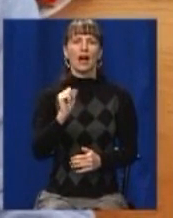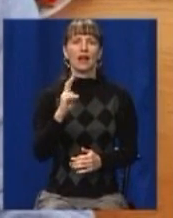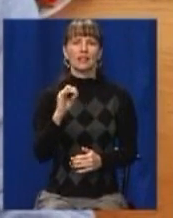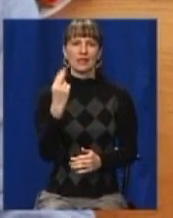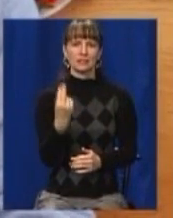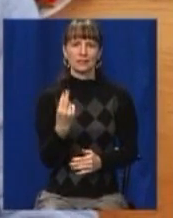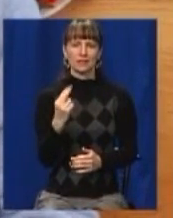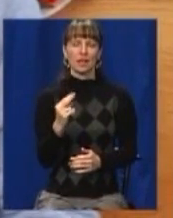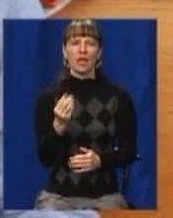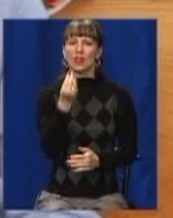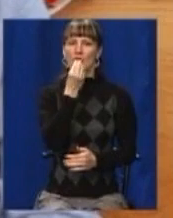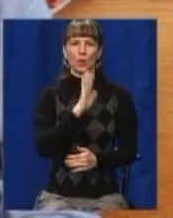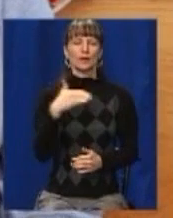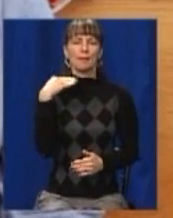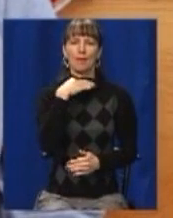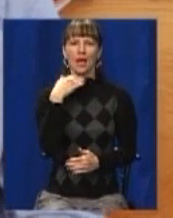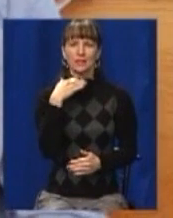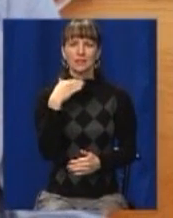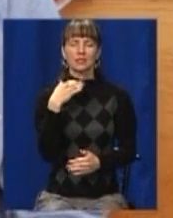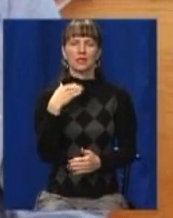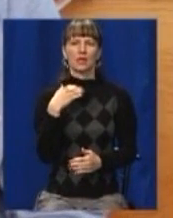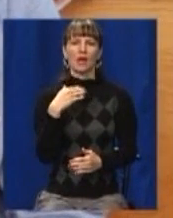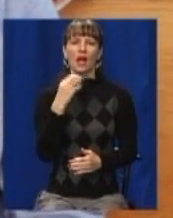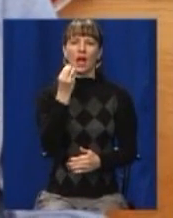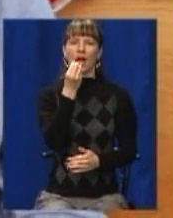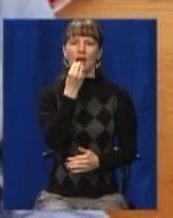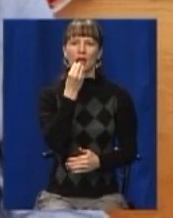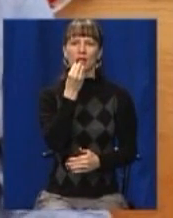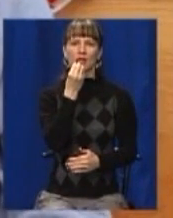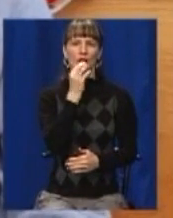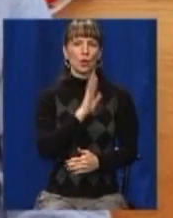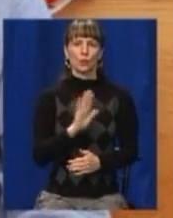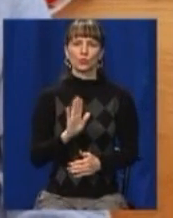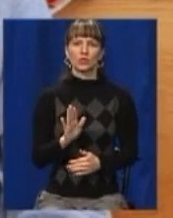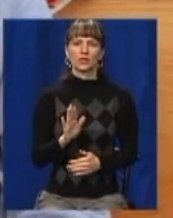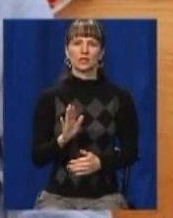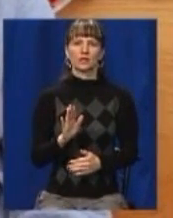не кушает мясо, а не кушает